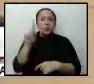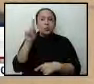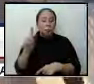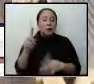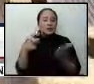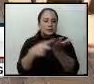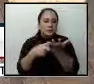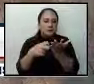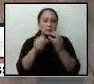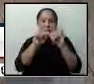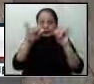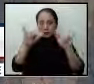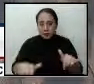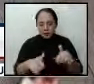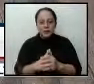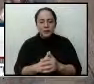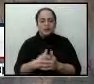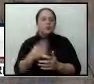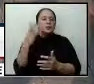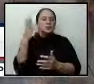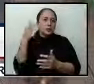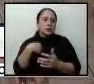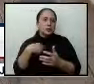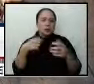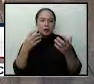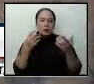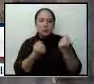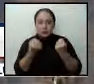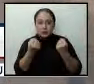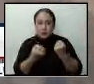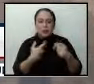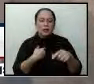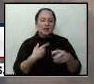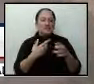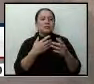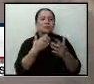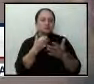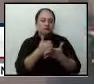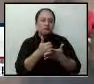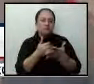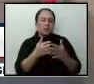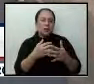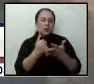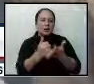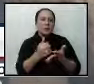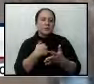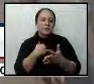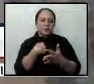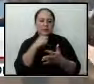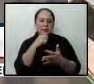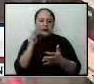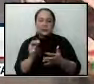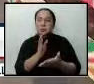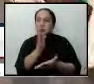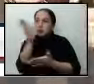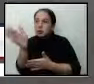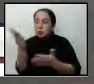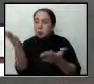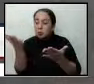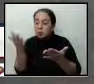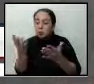ngayong araw. Para sa ilang mga motorista, malaking tulong ito para sa kanila, lalo't hindi na nila kinakailangan pumunta sa kunsaan mang